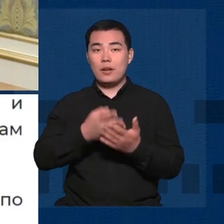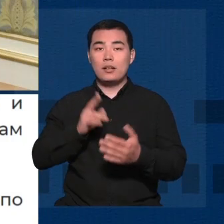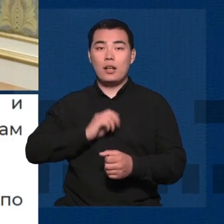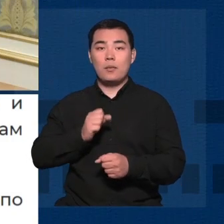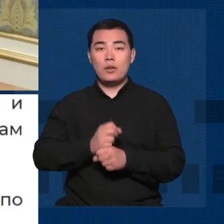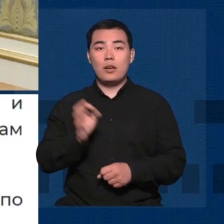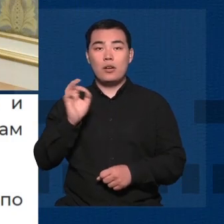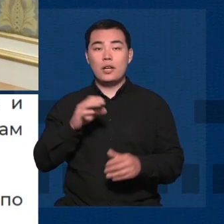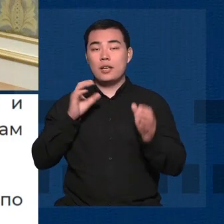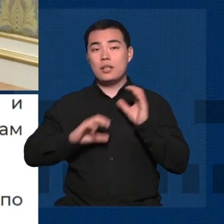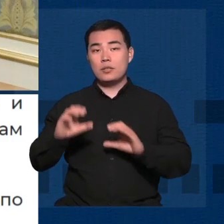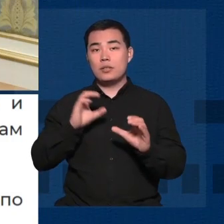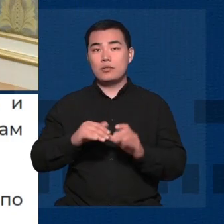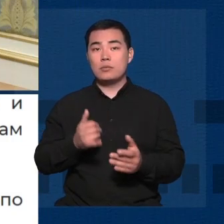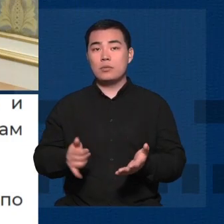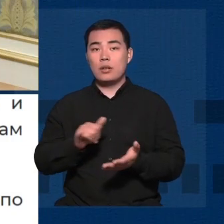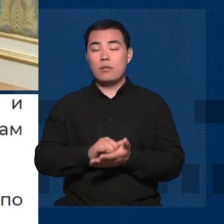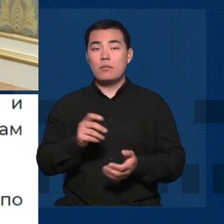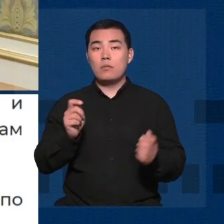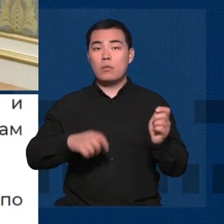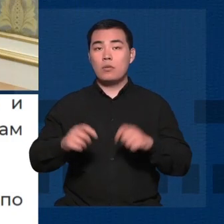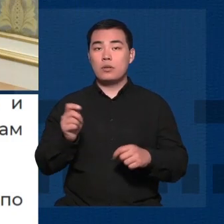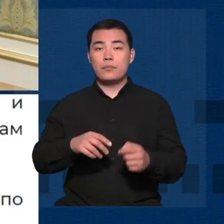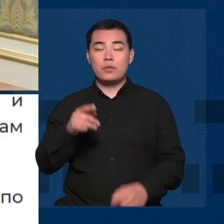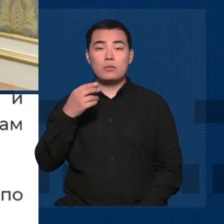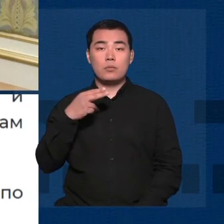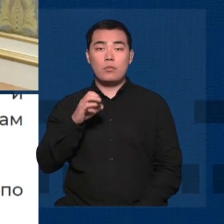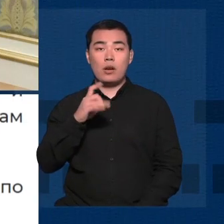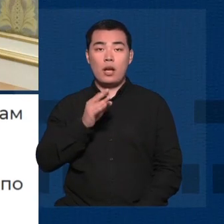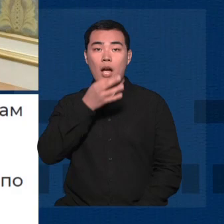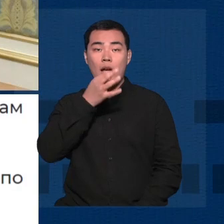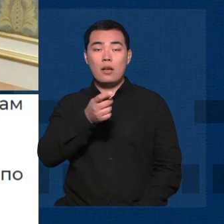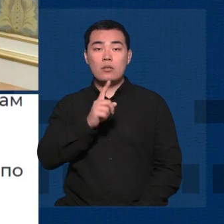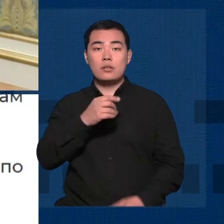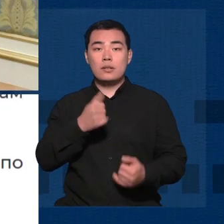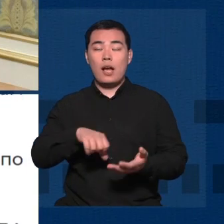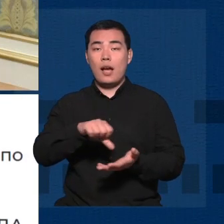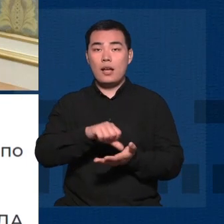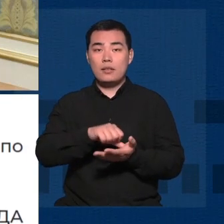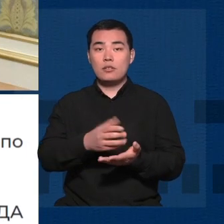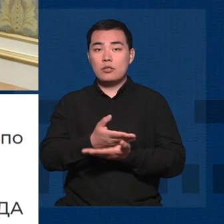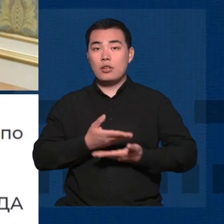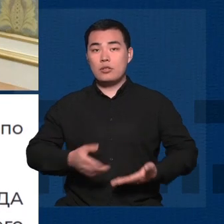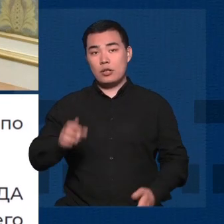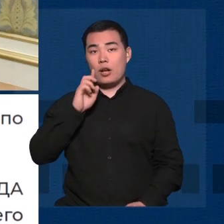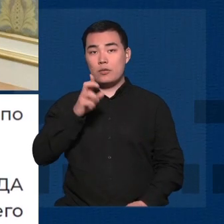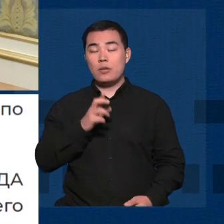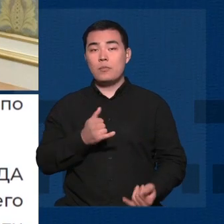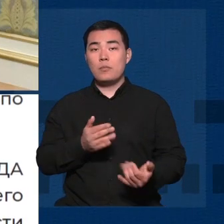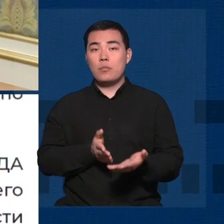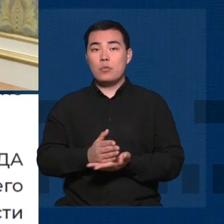работе по институциональному укреплению форума. Касым-Жомарт Токаев отметил значительную активность нашей страны на